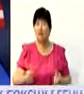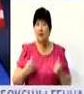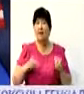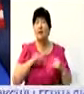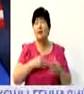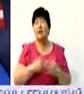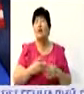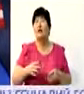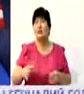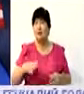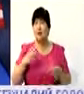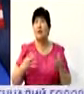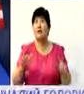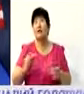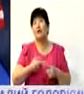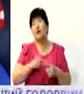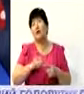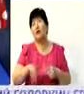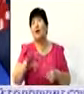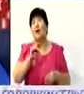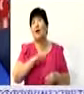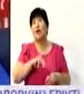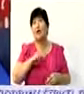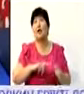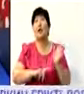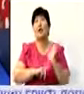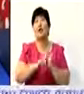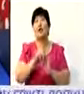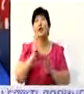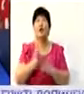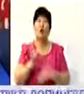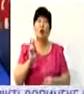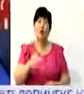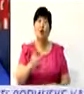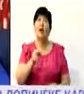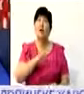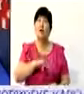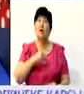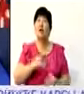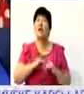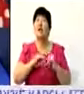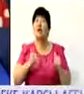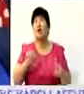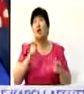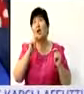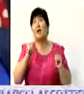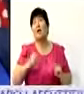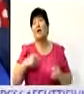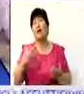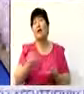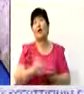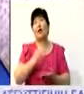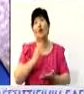жанды қинау керек. Сол себепте бар еңбекпенен келіп отырмыз осы яққа. Еңбегіміз жанып, осындай марапатқа еге болып